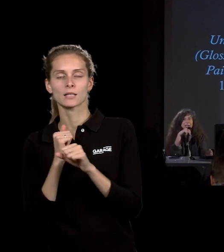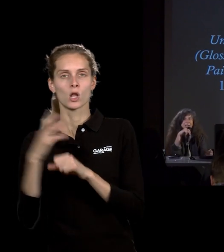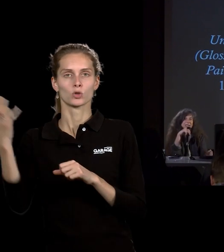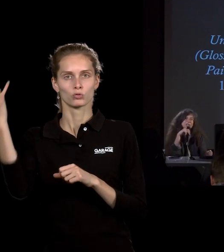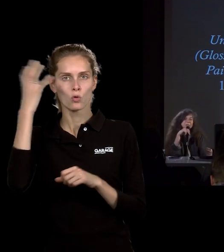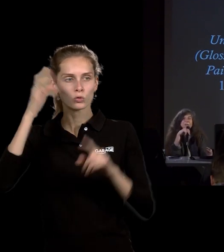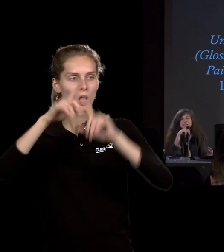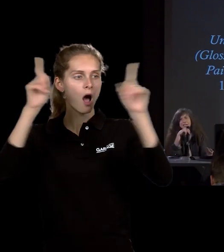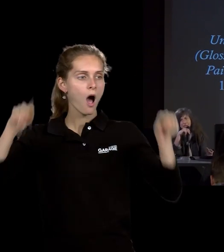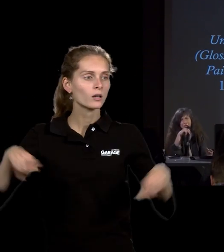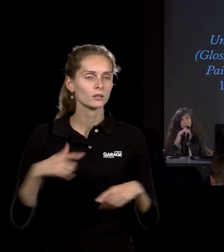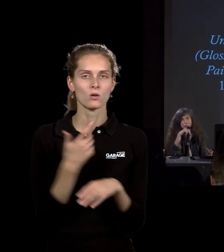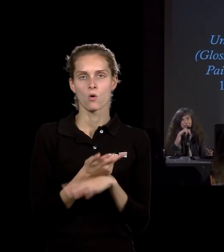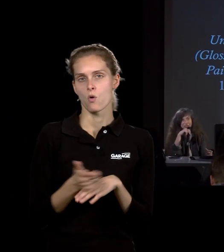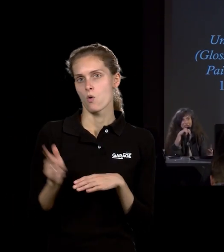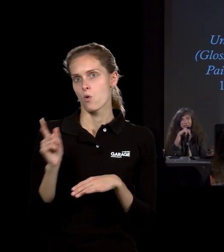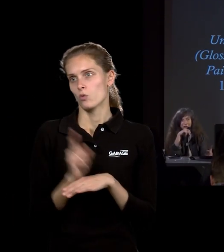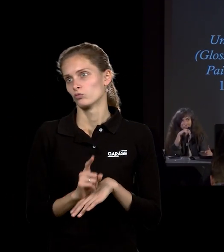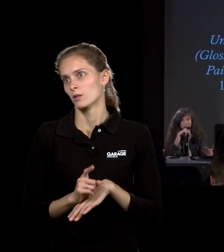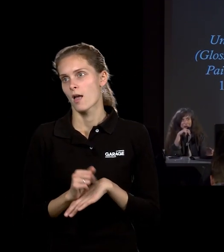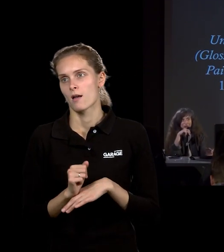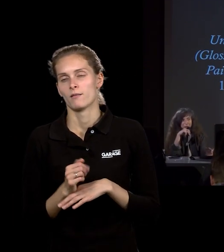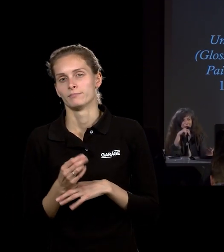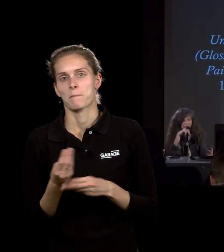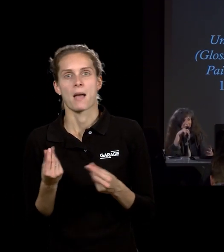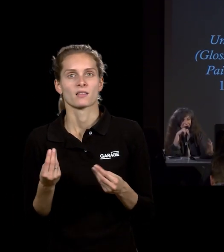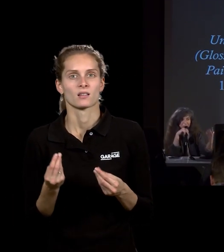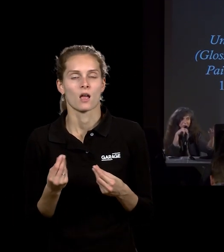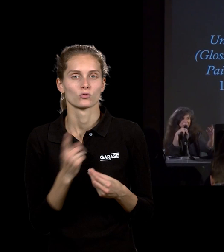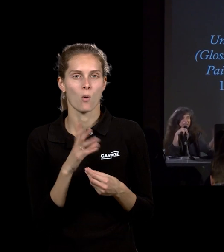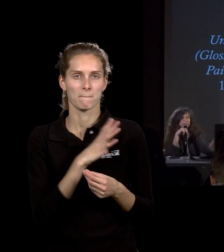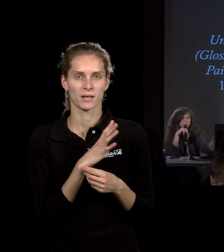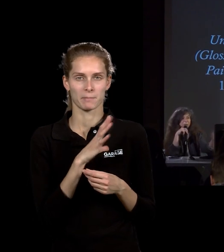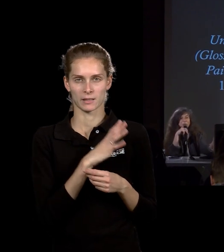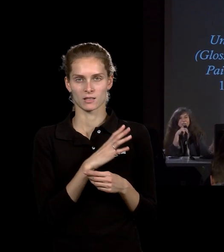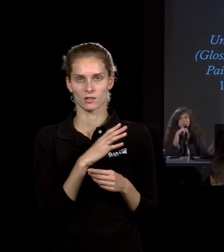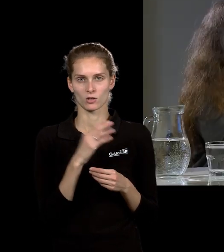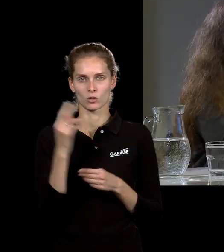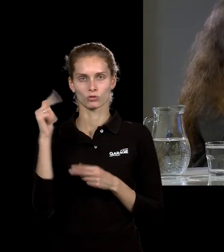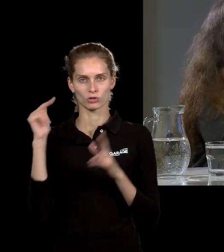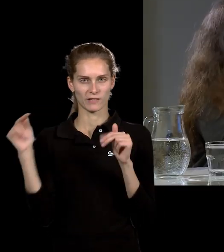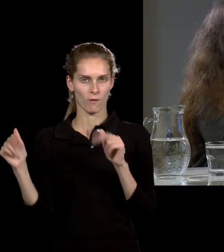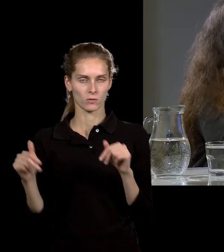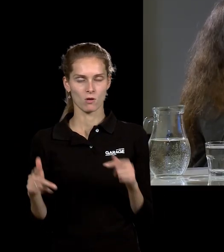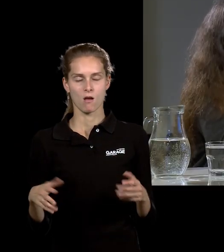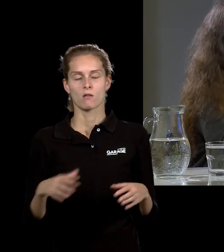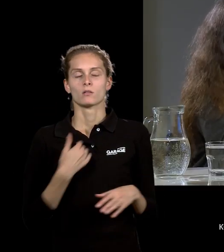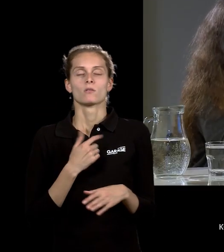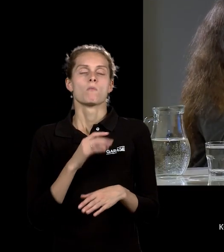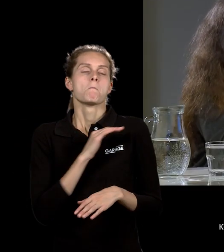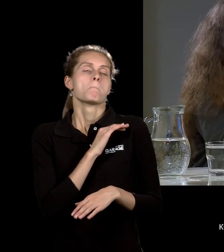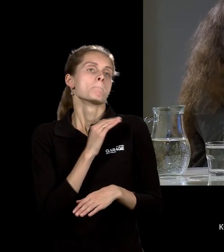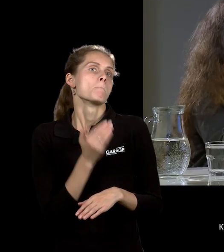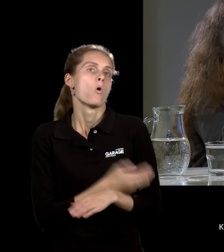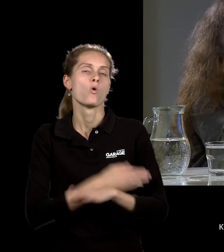которые слишком материальные, чтобы быть картиной, чтобы быть живописью, если это такой мощный коллаж, то где же место для духовности, где